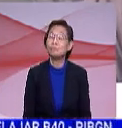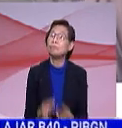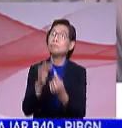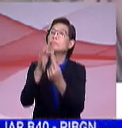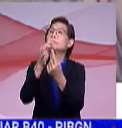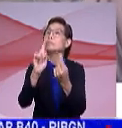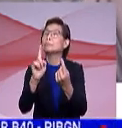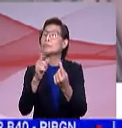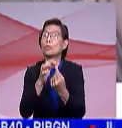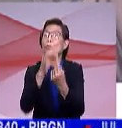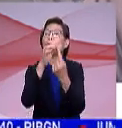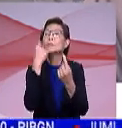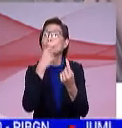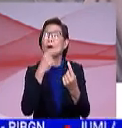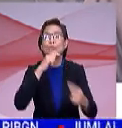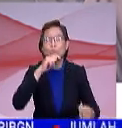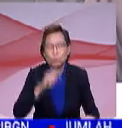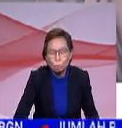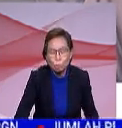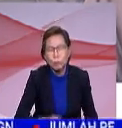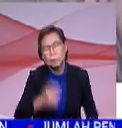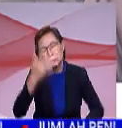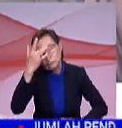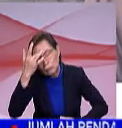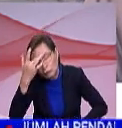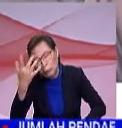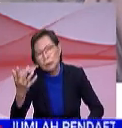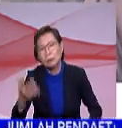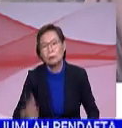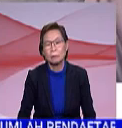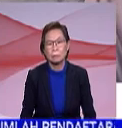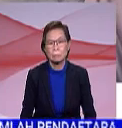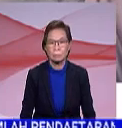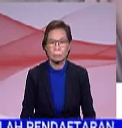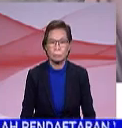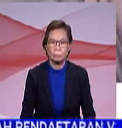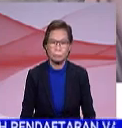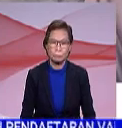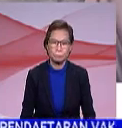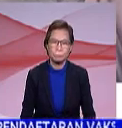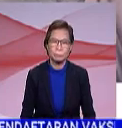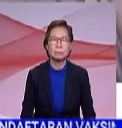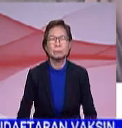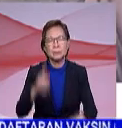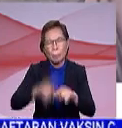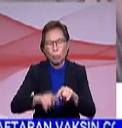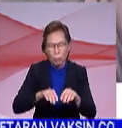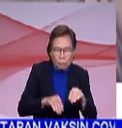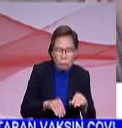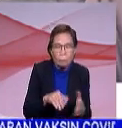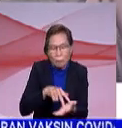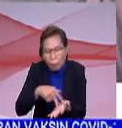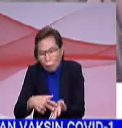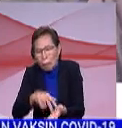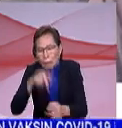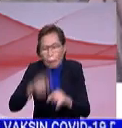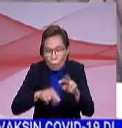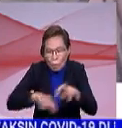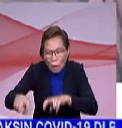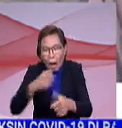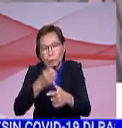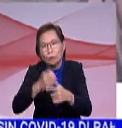sekali golongan yang tua, yang uzur, yang tidak begitu mobile, yang tak ada